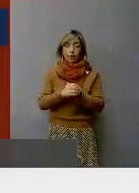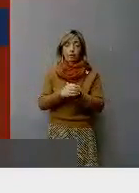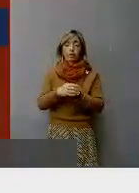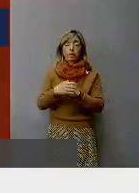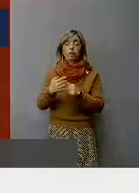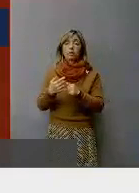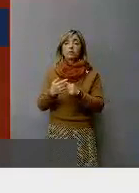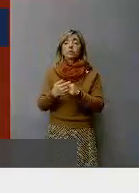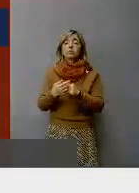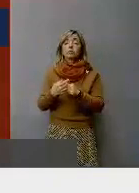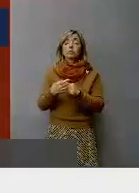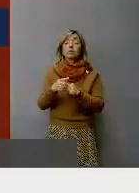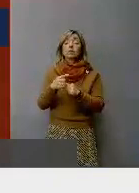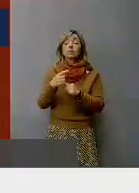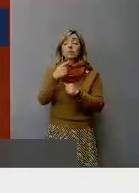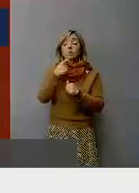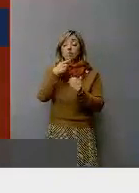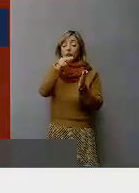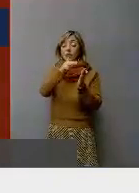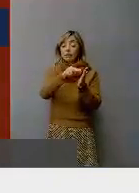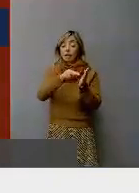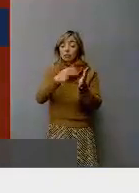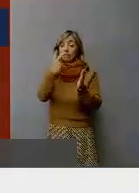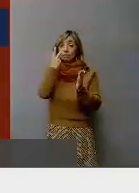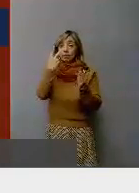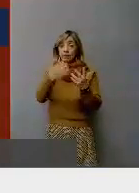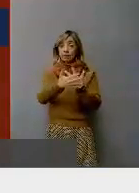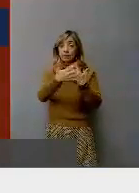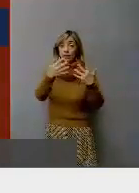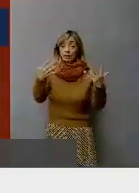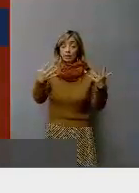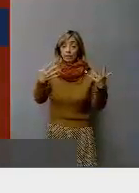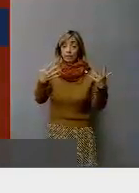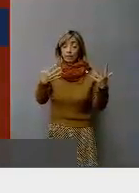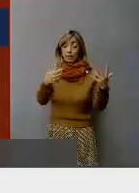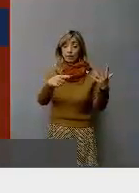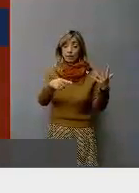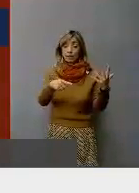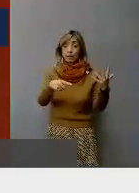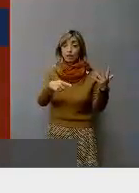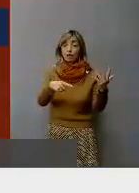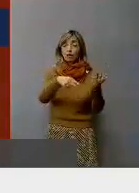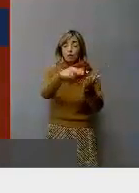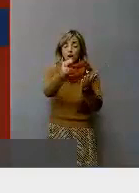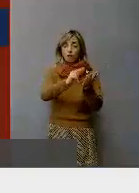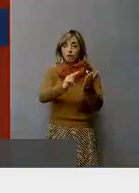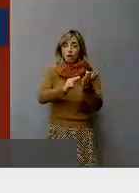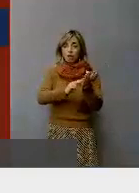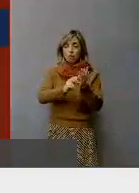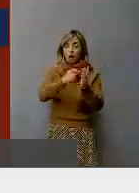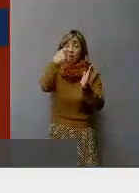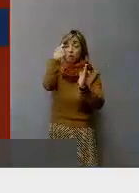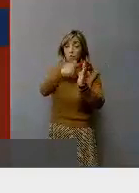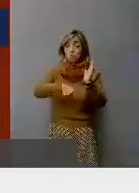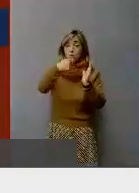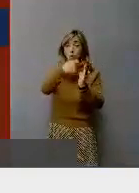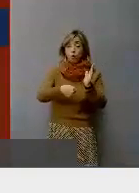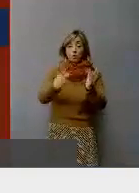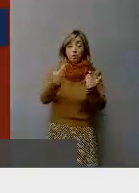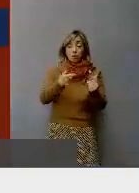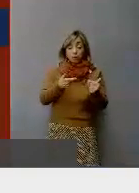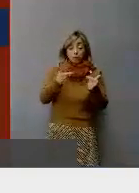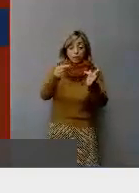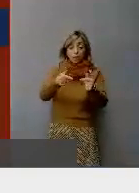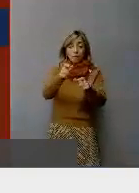virgolettato e dice da questi dati risulta che in quanto rivolta a nullatenenti la maggior parte dei verbali non venga pagata riducendo in pratica un